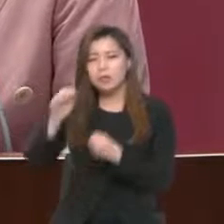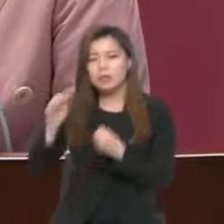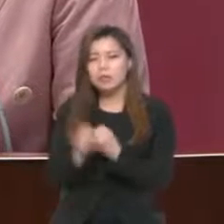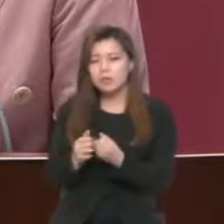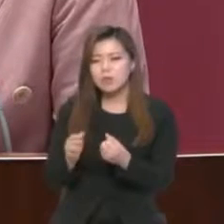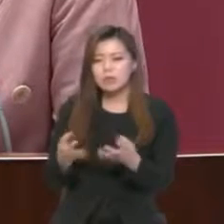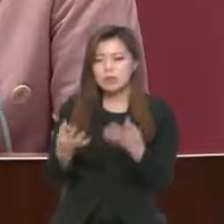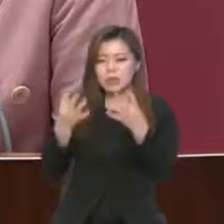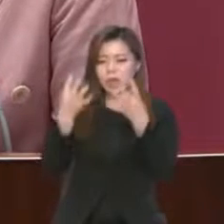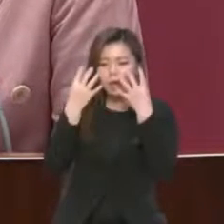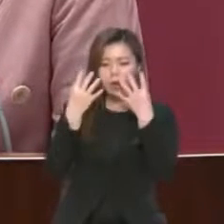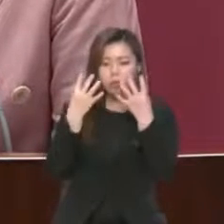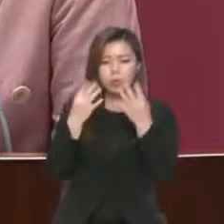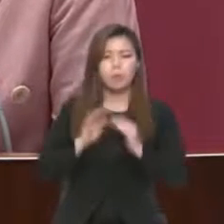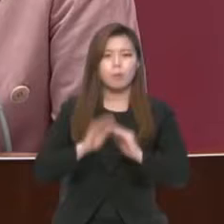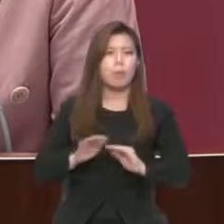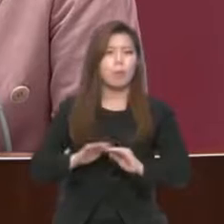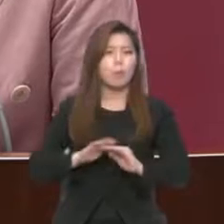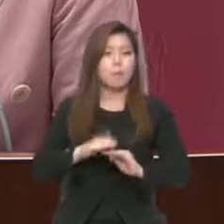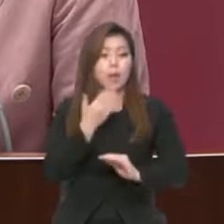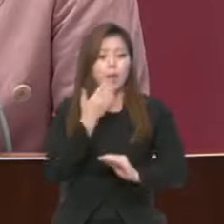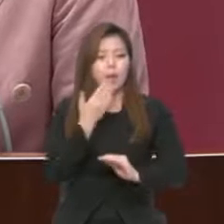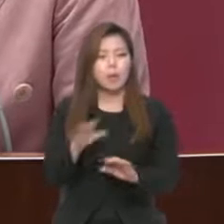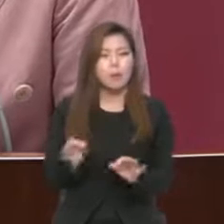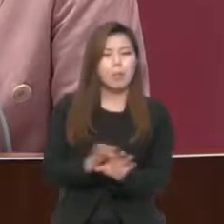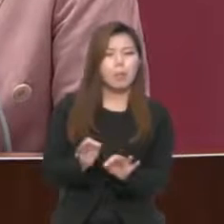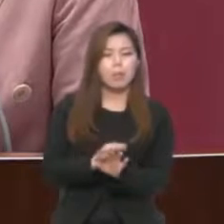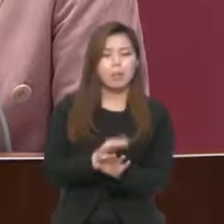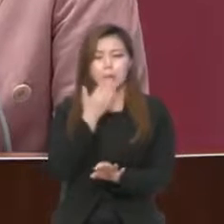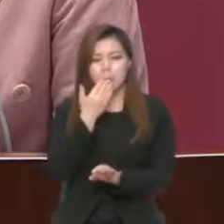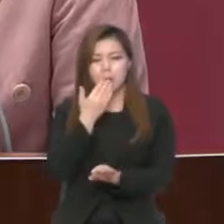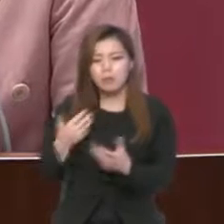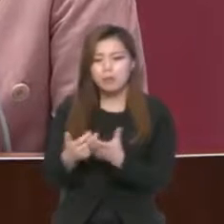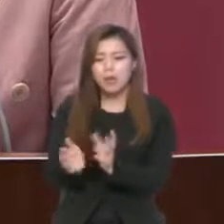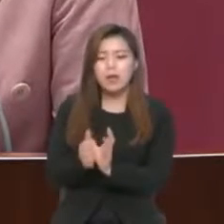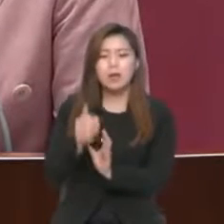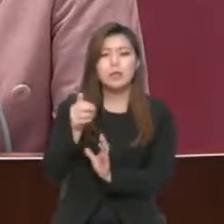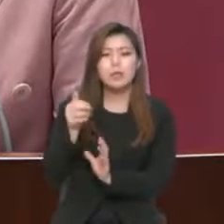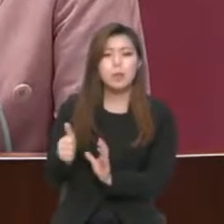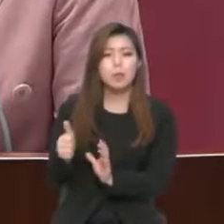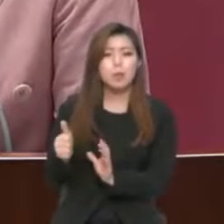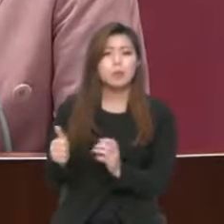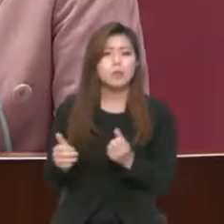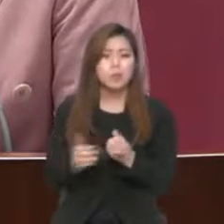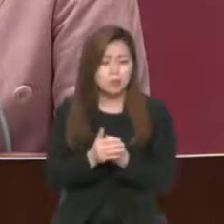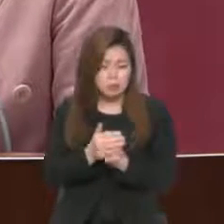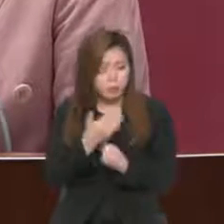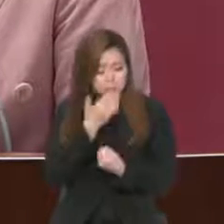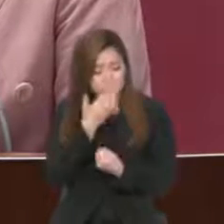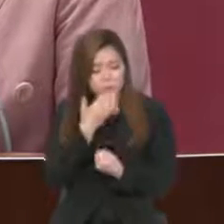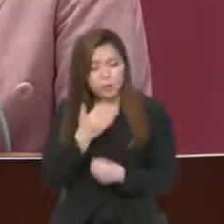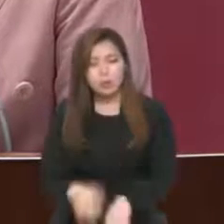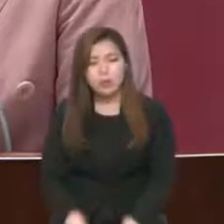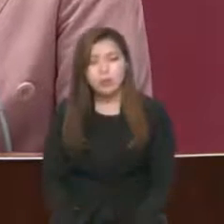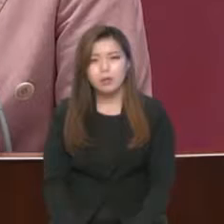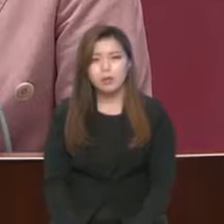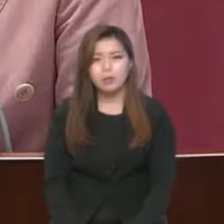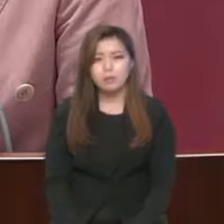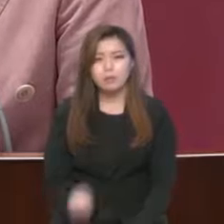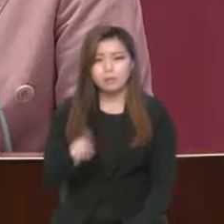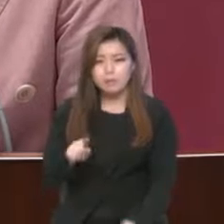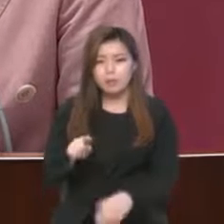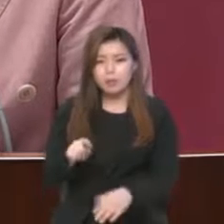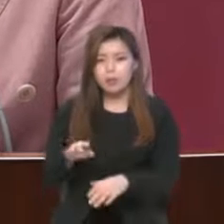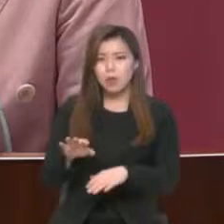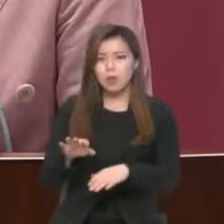있었던 것입니다. 이것이 당대표인 엄마를 돕기 때문입니다. 그리고 이것이 황제